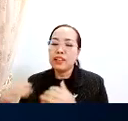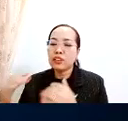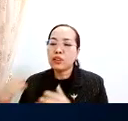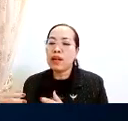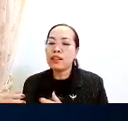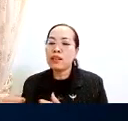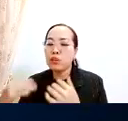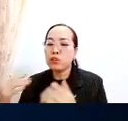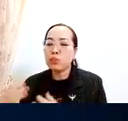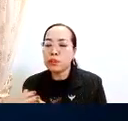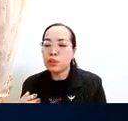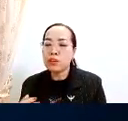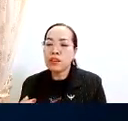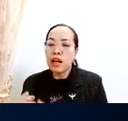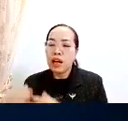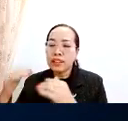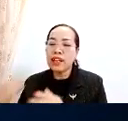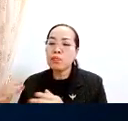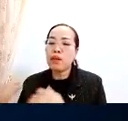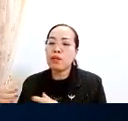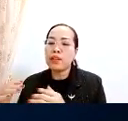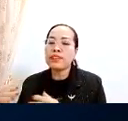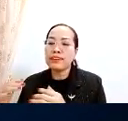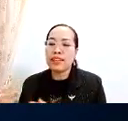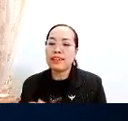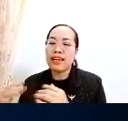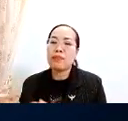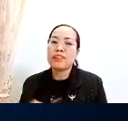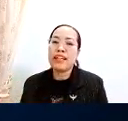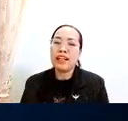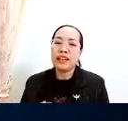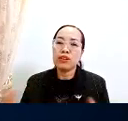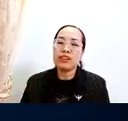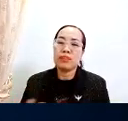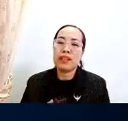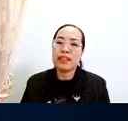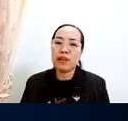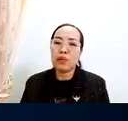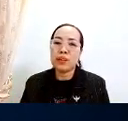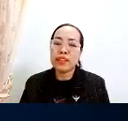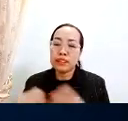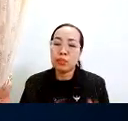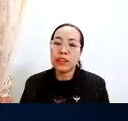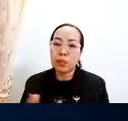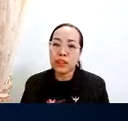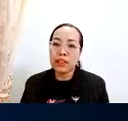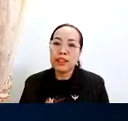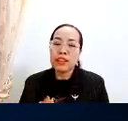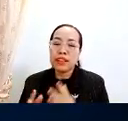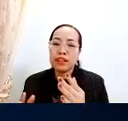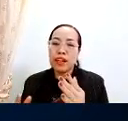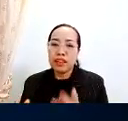chả squat nơi mà nói chôm vinh luôn hãy đăng qua làm miên chỉ tràn tam rồi dạ đôi chia sẻ máy ca covid nếu trong bất